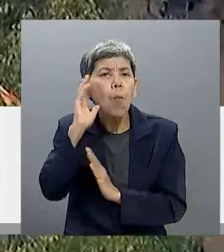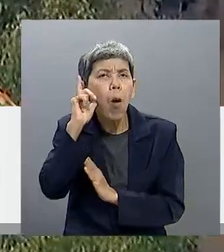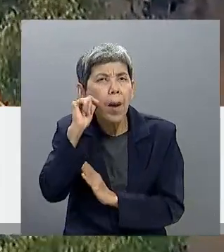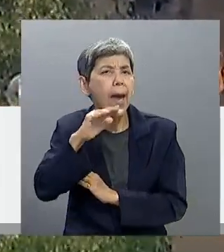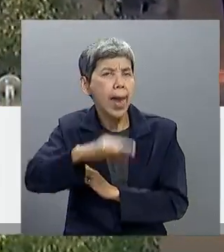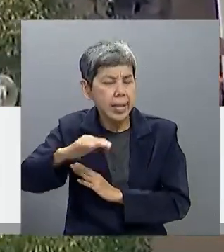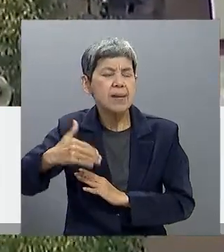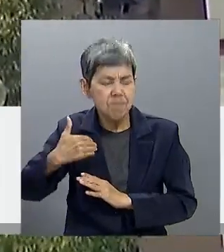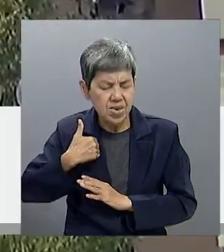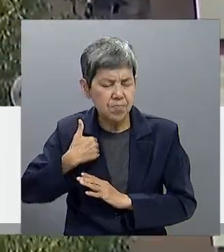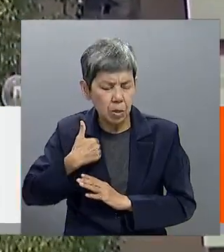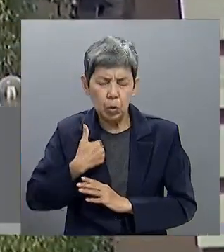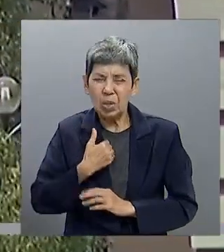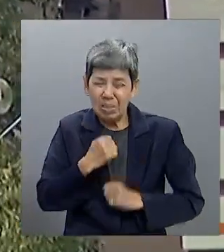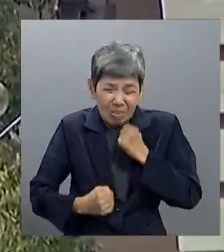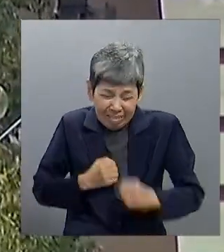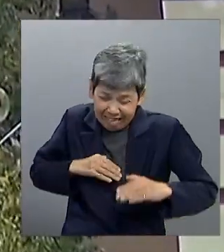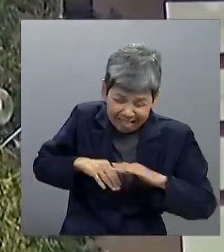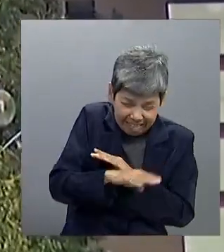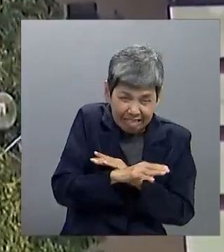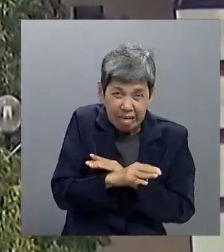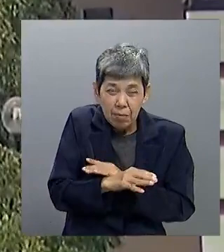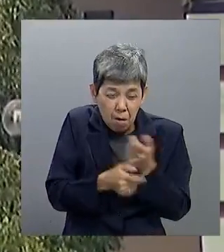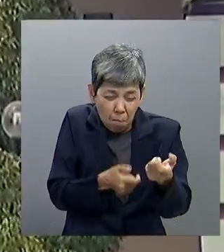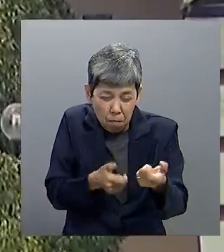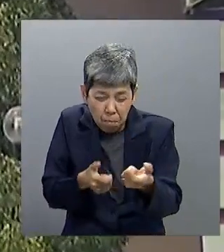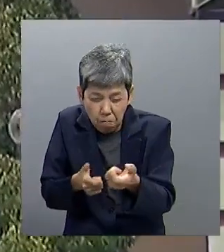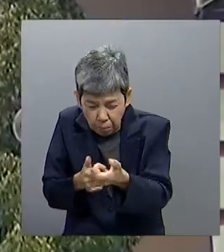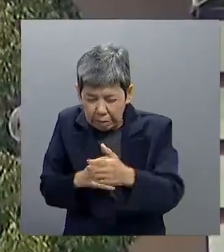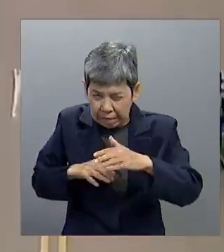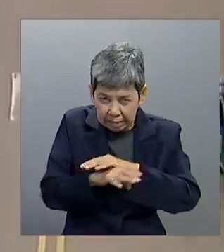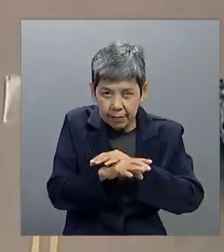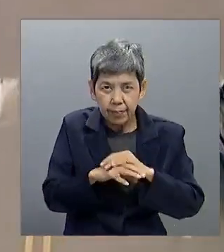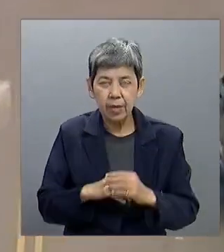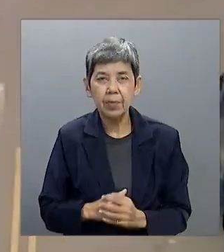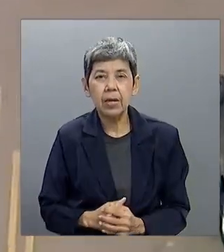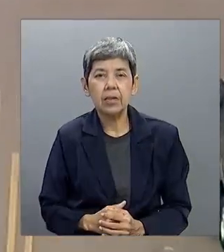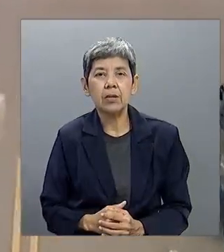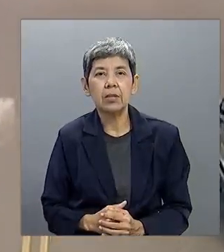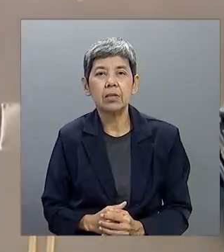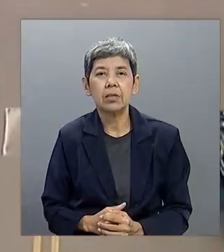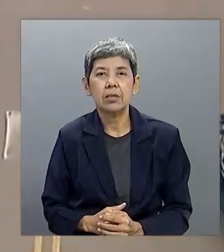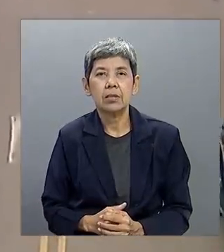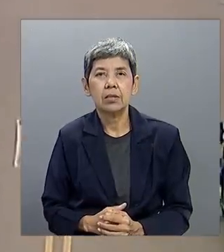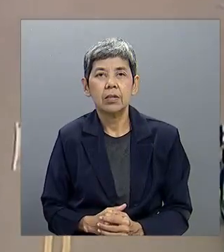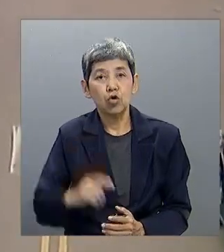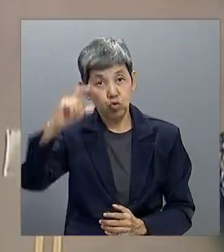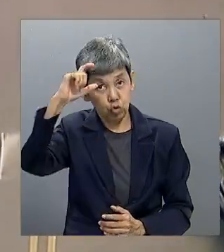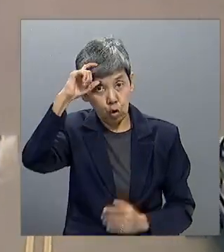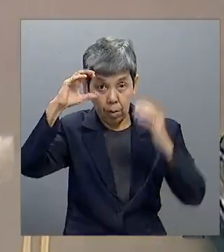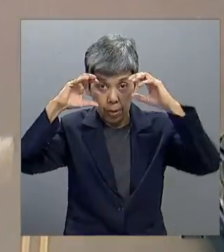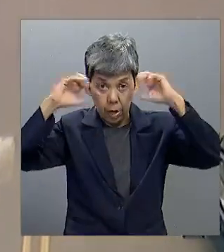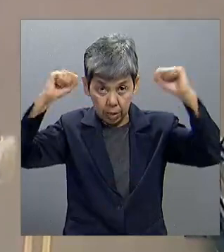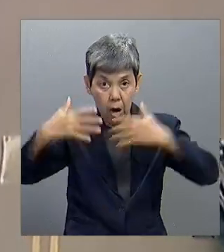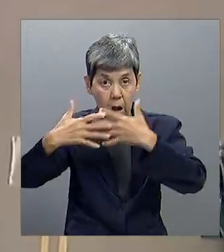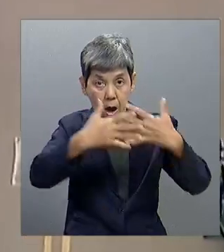จำนวนมากที่ต้องวิ่งหนีเอาชีวิตรอดหลังเสียงปืนดังขึ้นตัวไปเล่นพัฒนาธิบดีสหรัฐอเมริกา